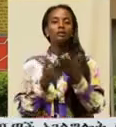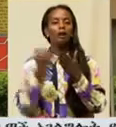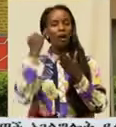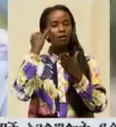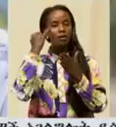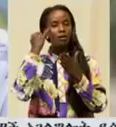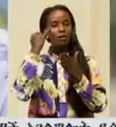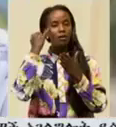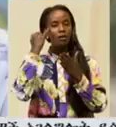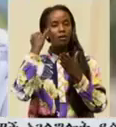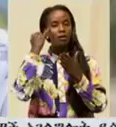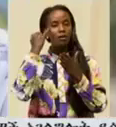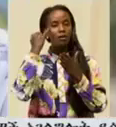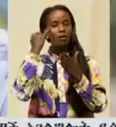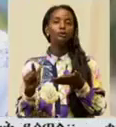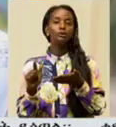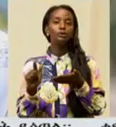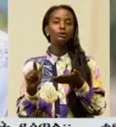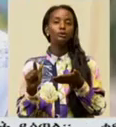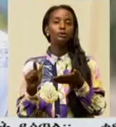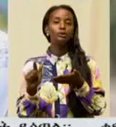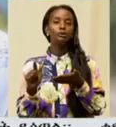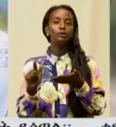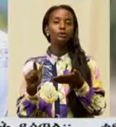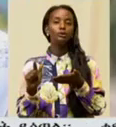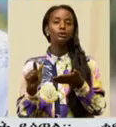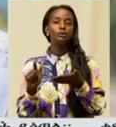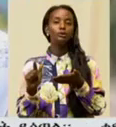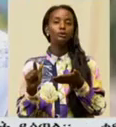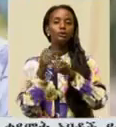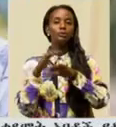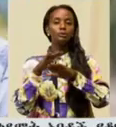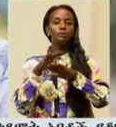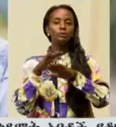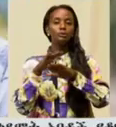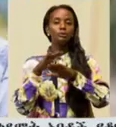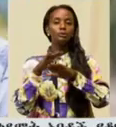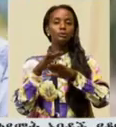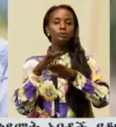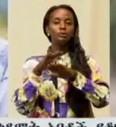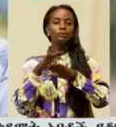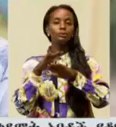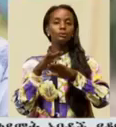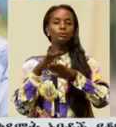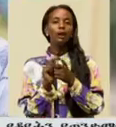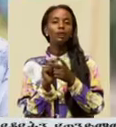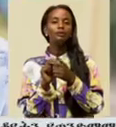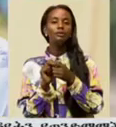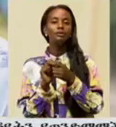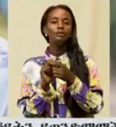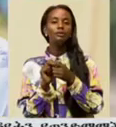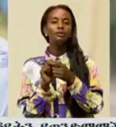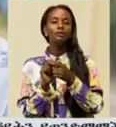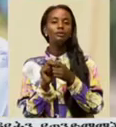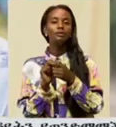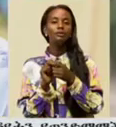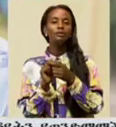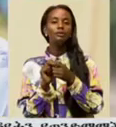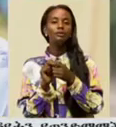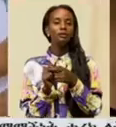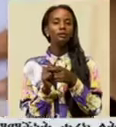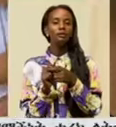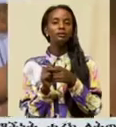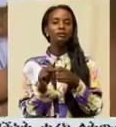ያነሳሉ። በየሳምንቱ ባሉ አሰራሮች ላይ ያጋጠሙ ችግሮች፣ ጥንካሬዎች ላይ እንድንወያይ ነው። እንትኑም